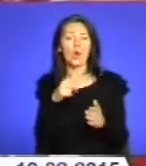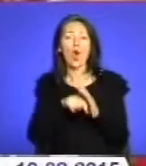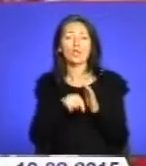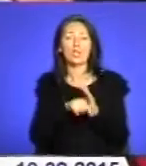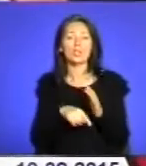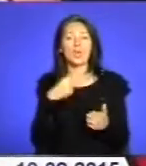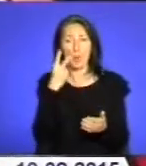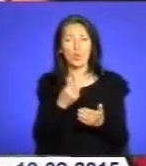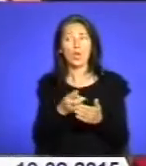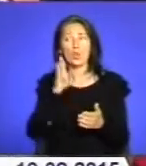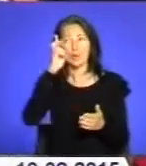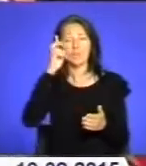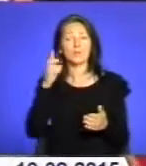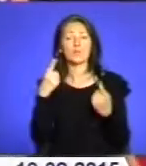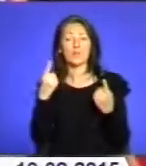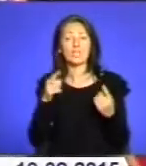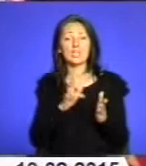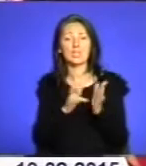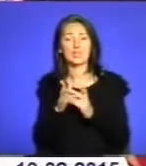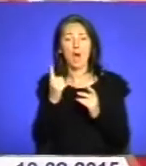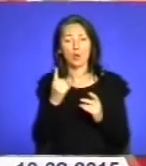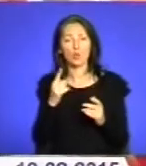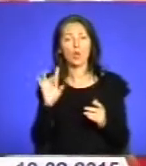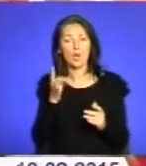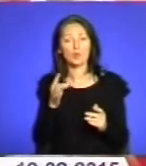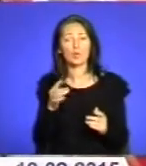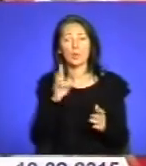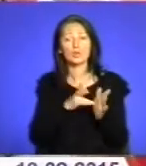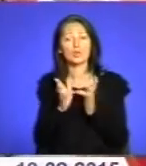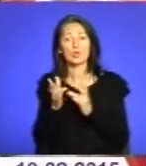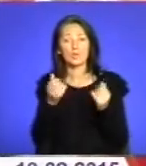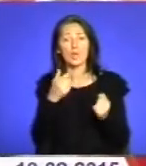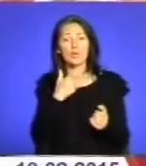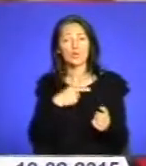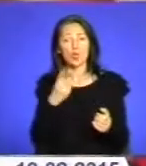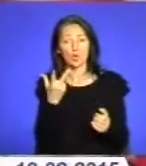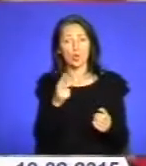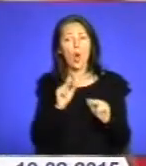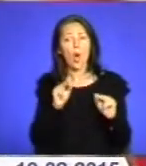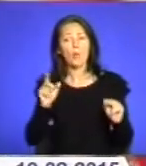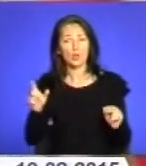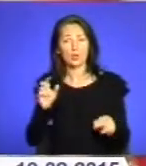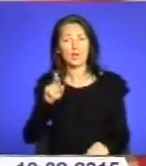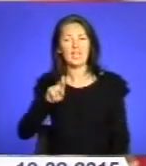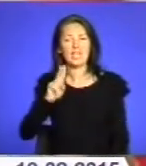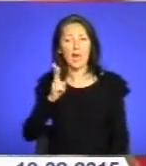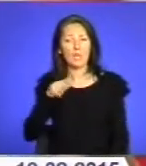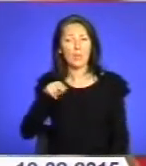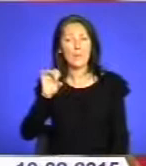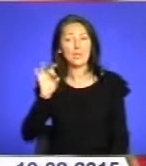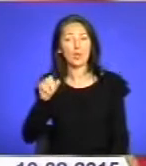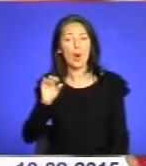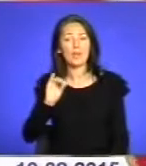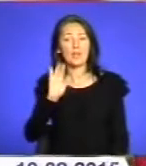Христа. Одного дня Ісус узяв із собою 3 апостолів – Петра, Якова та Івана – і провів їх на високу гору, яку часто ототожнюють з